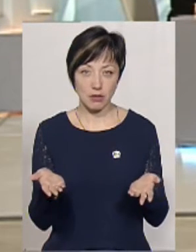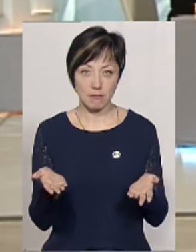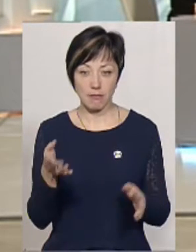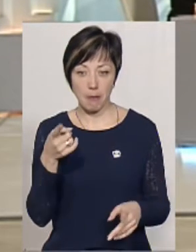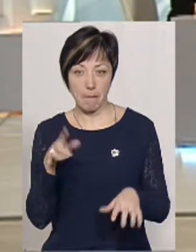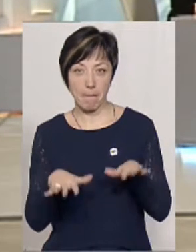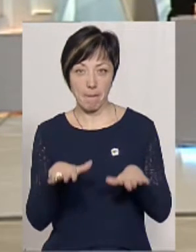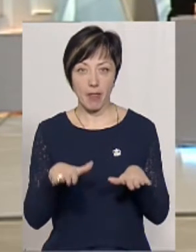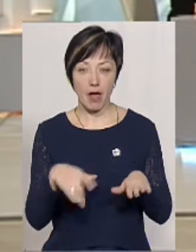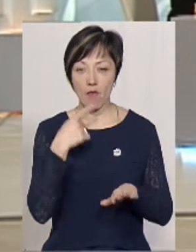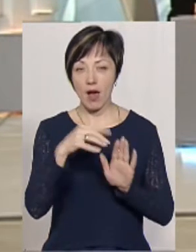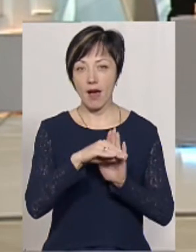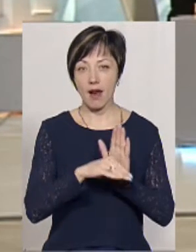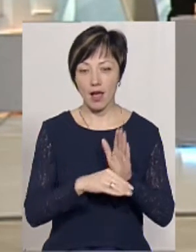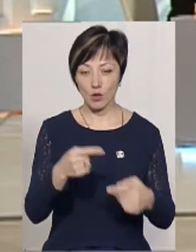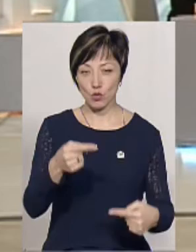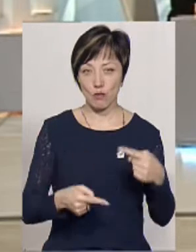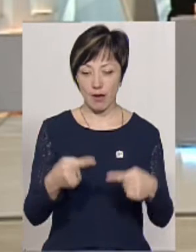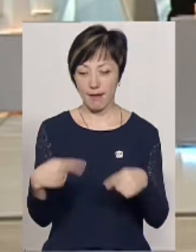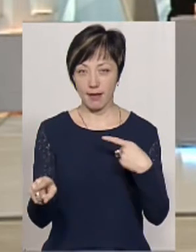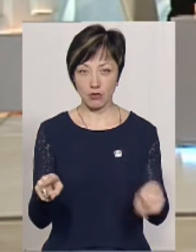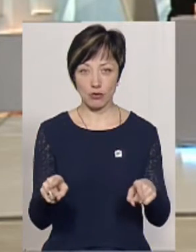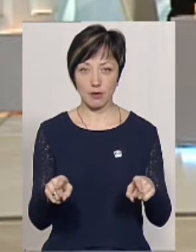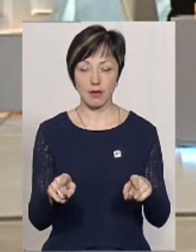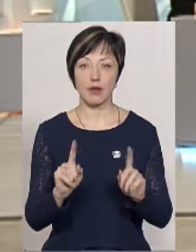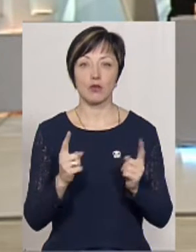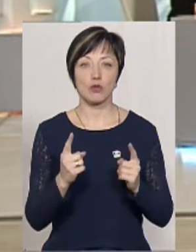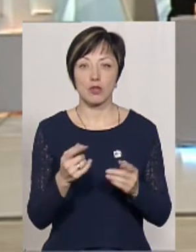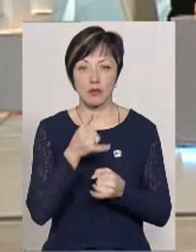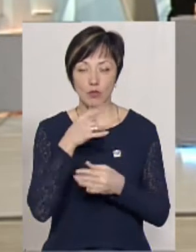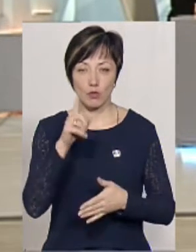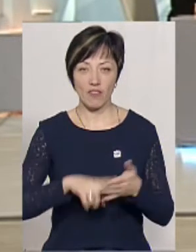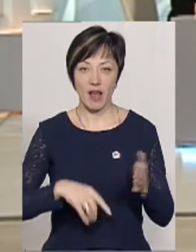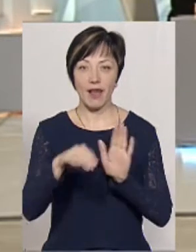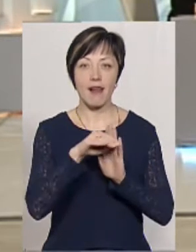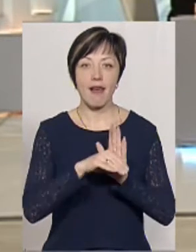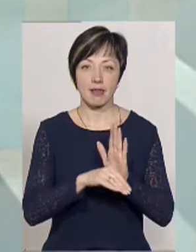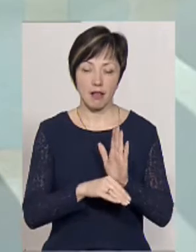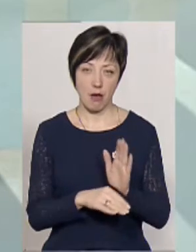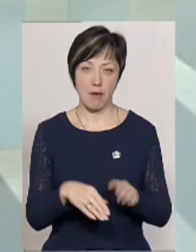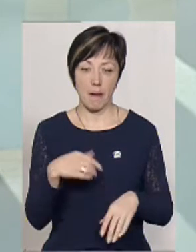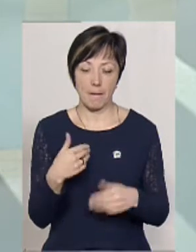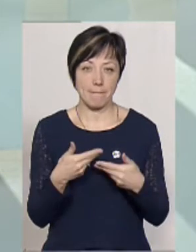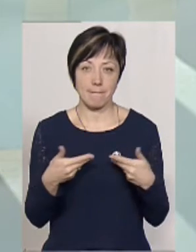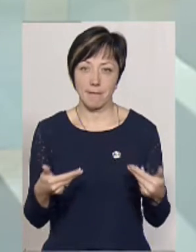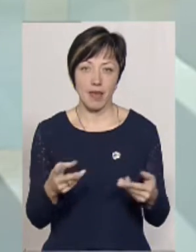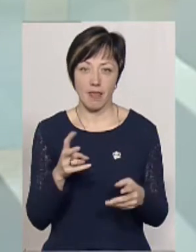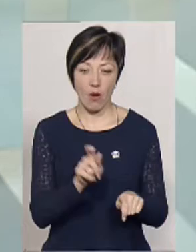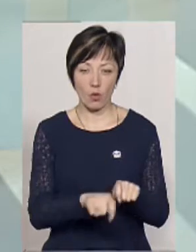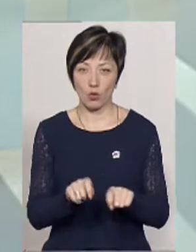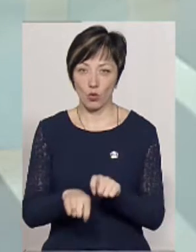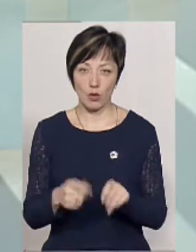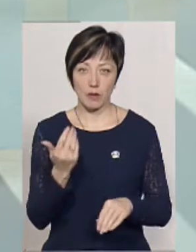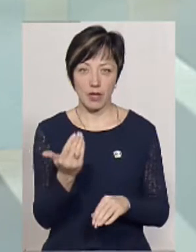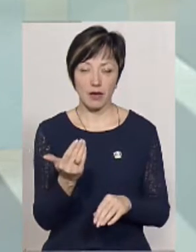що коли нам говорять рейтинги суперечать один одного, тому що ми не можемо довіряти рейтингам, тому що ми їх не